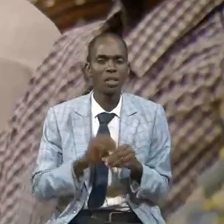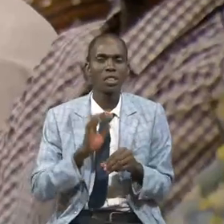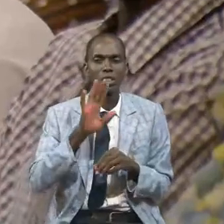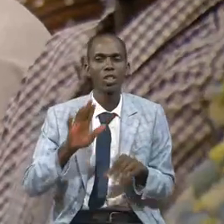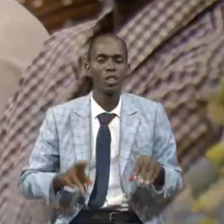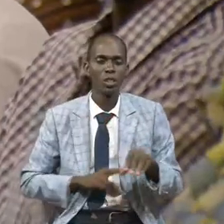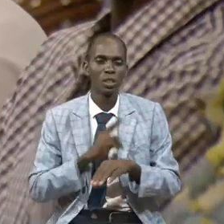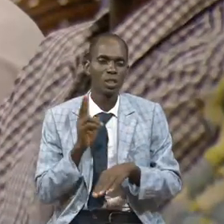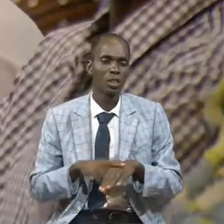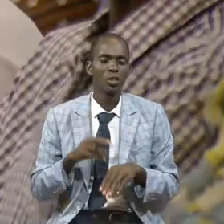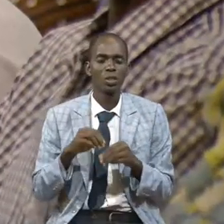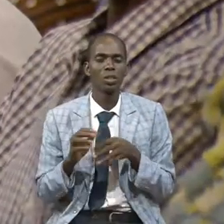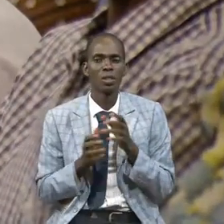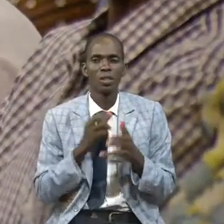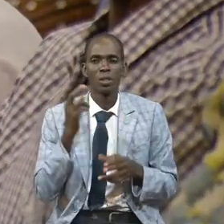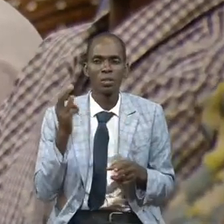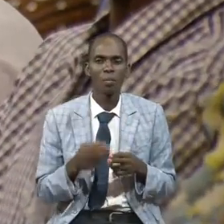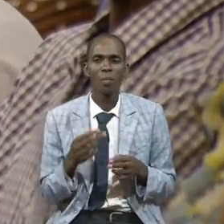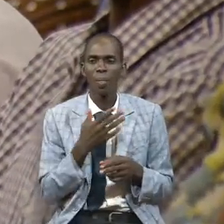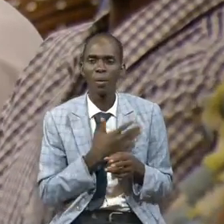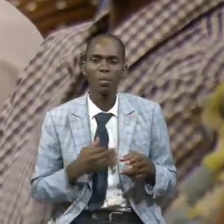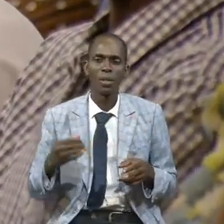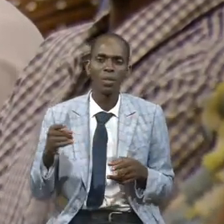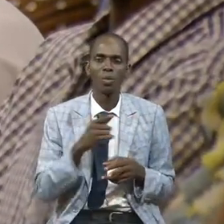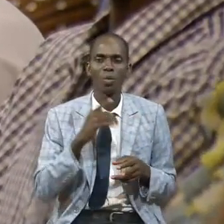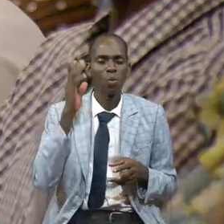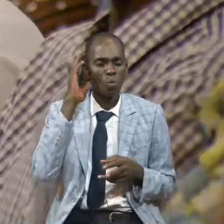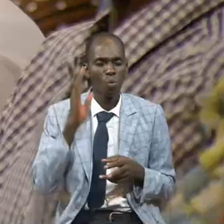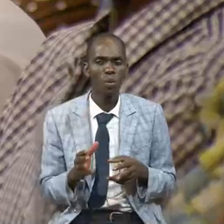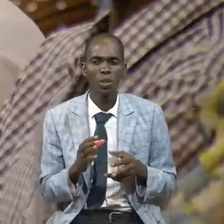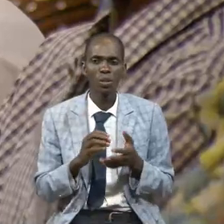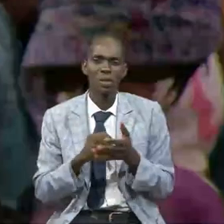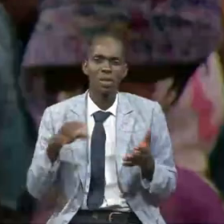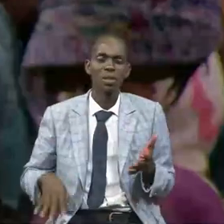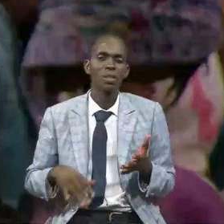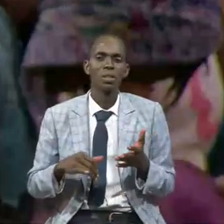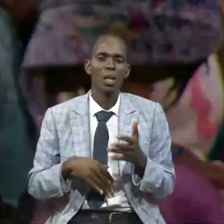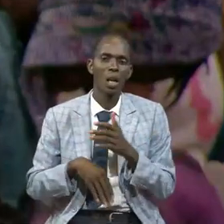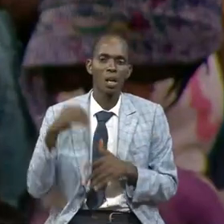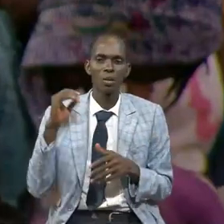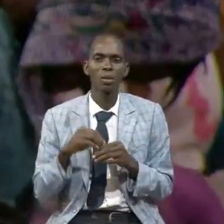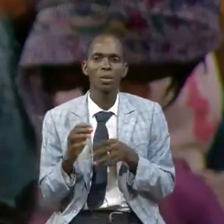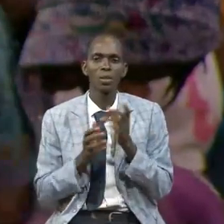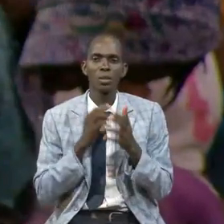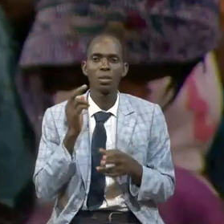de Jésus-Christ. Le Seigneur va déraciner tout péché de votre vie. Vous perdez votre